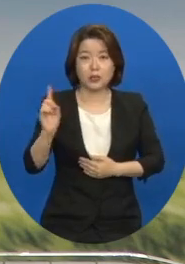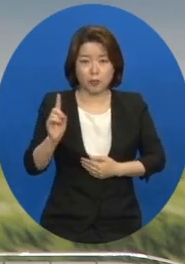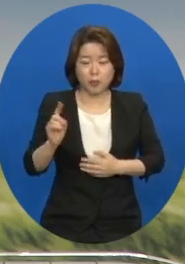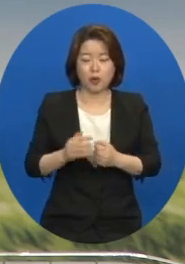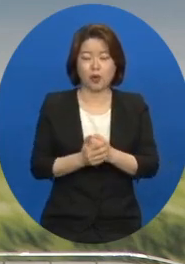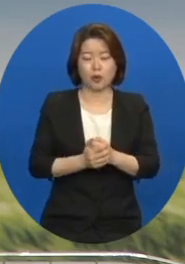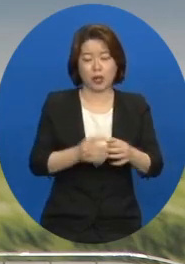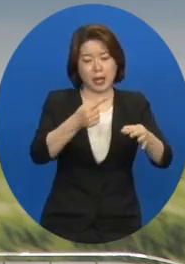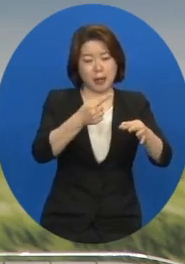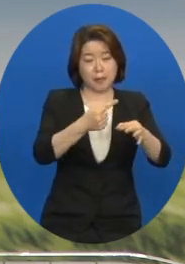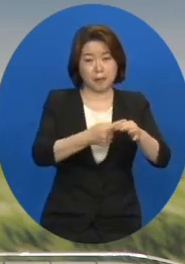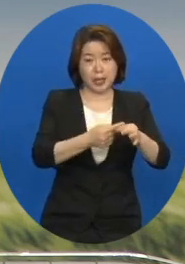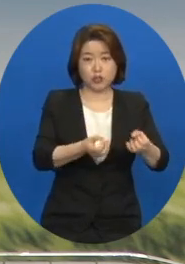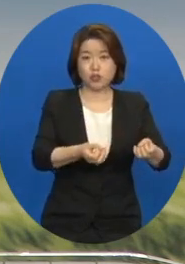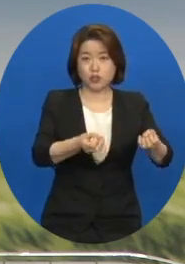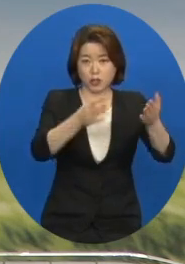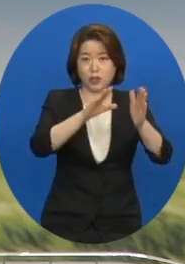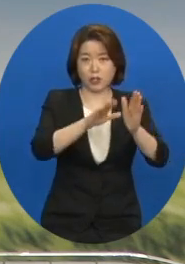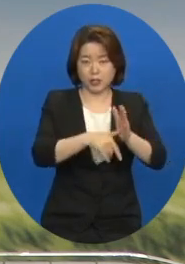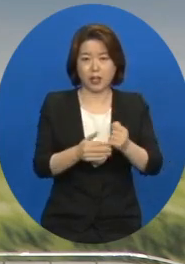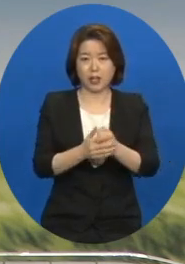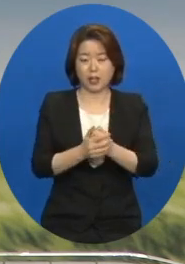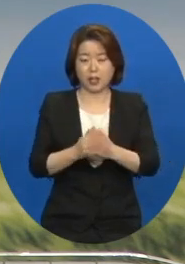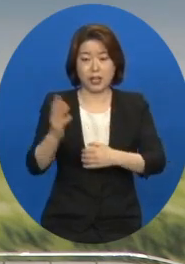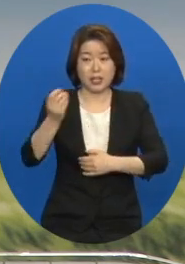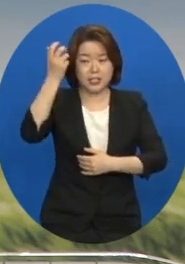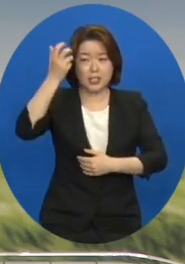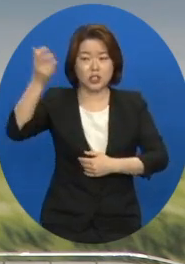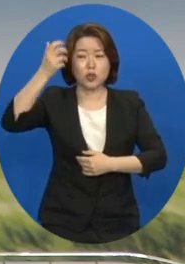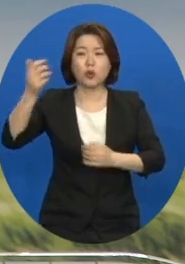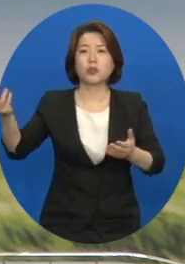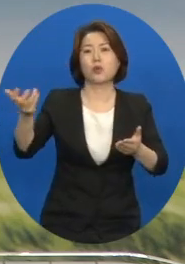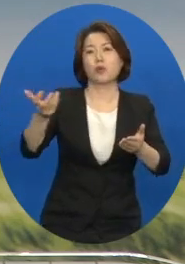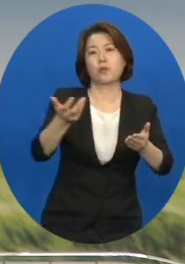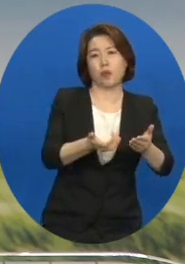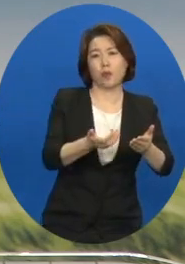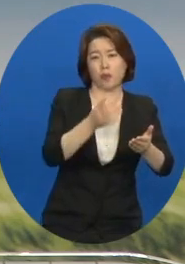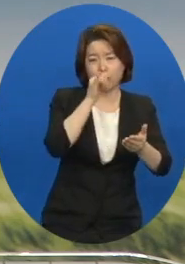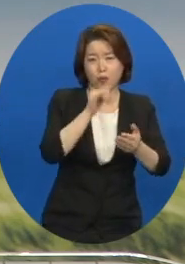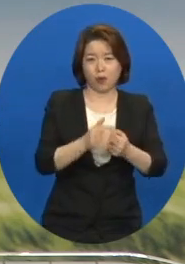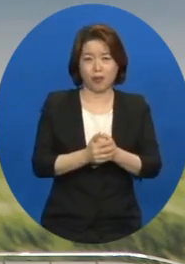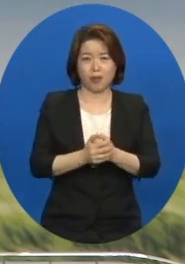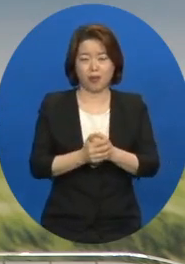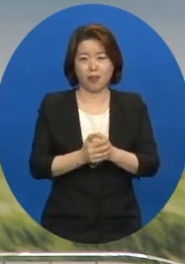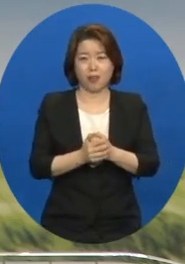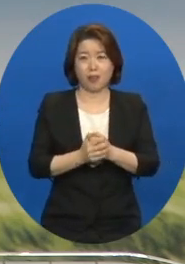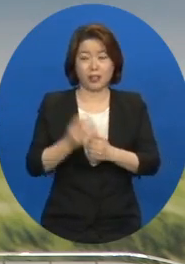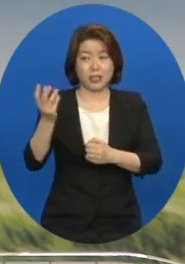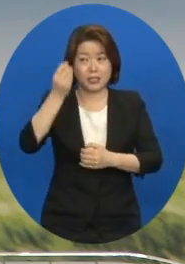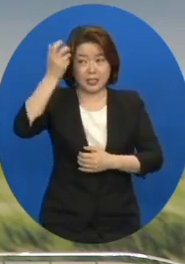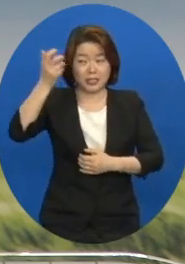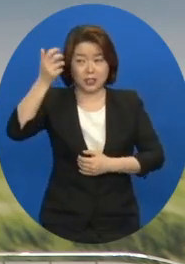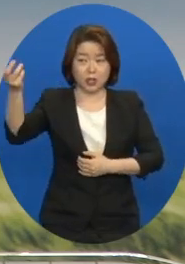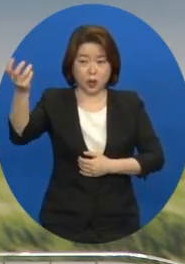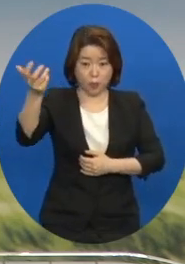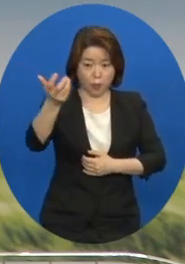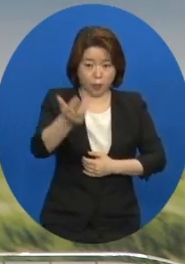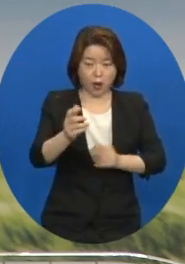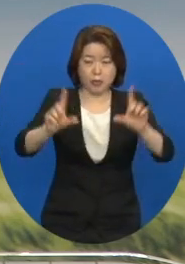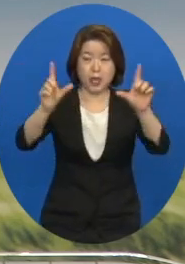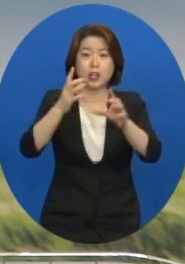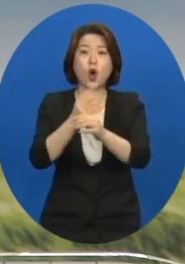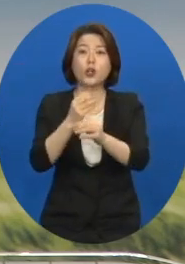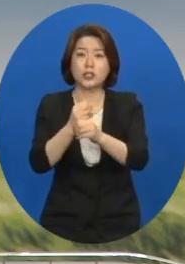이 맥주절 절기에 성령을 보내주신 겁니다. 성령이 강림하신 날이